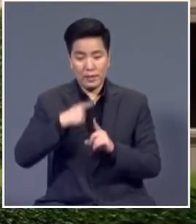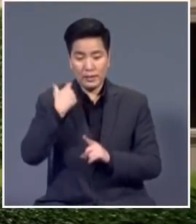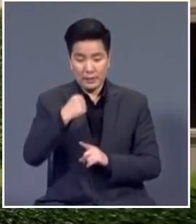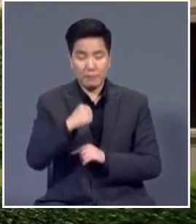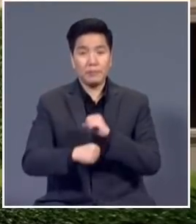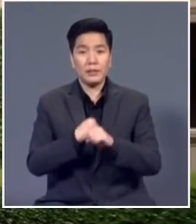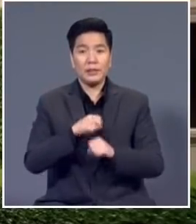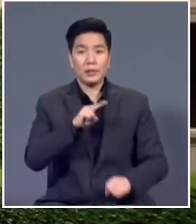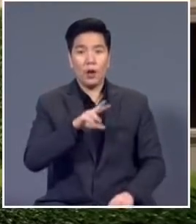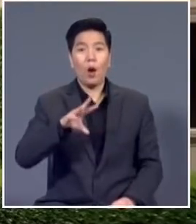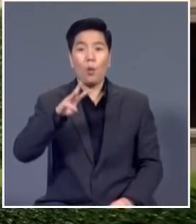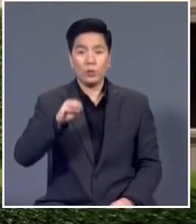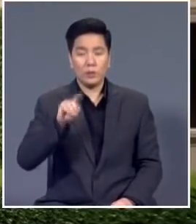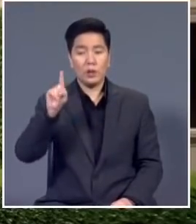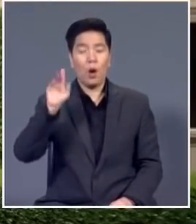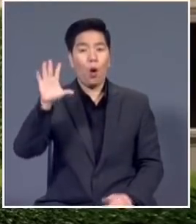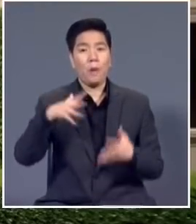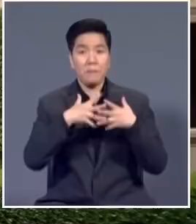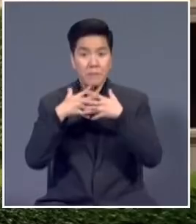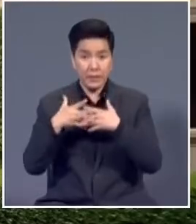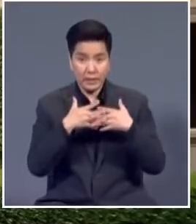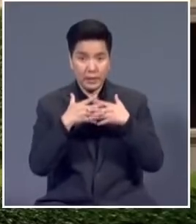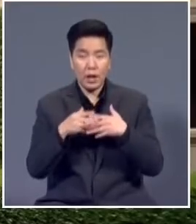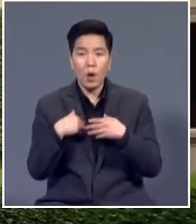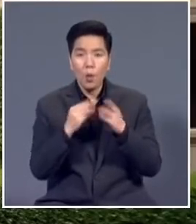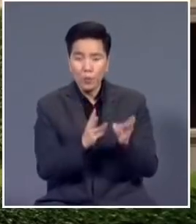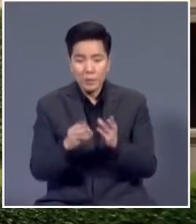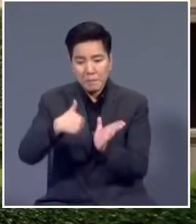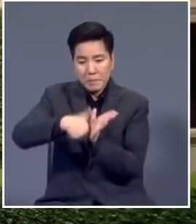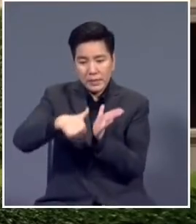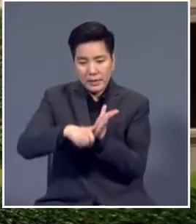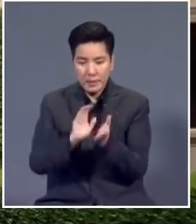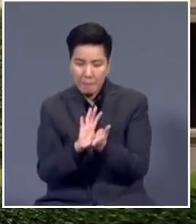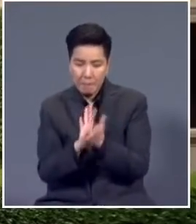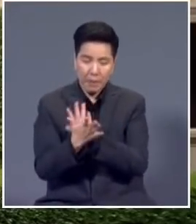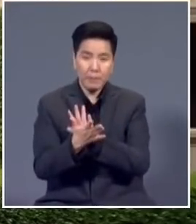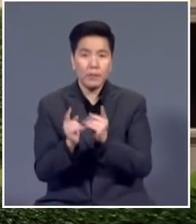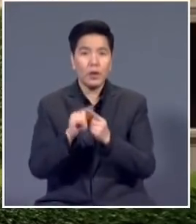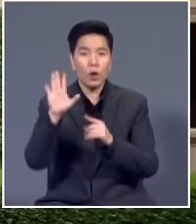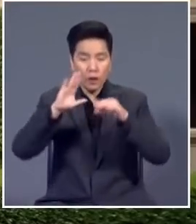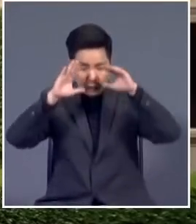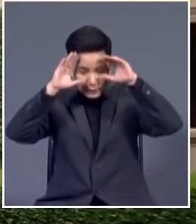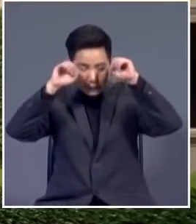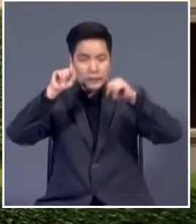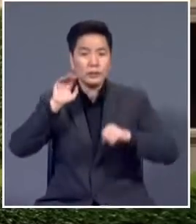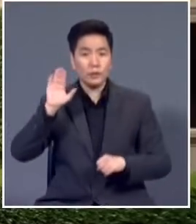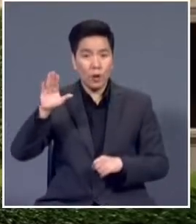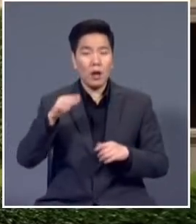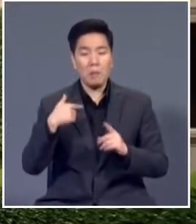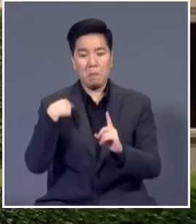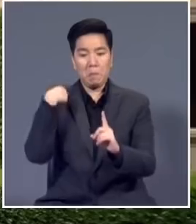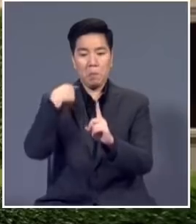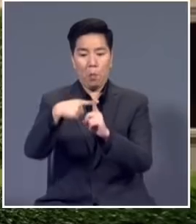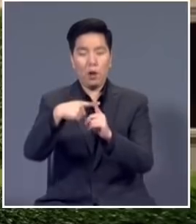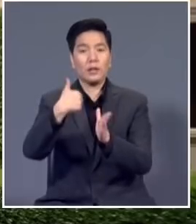2060โดยเฉพาะประเทศสหรัฐอเมริกาที่มาตรการไปรูปภาษีของประธานาธิบดีนะครับส่งผลบวกต่อเศรษฐ